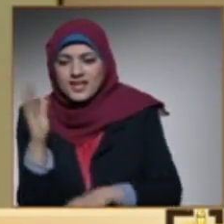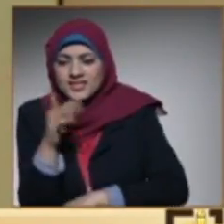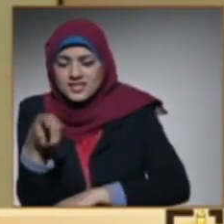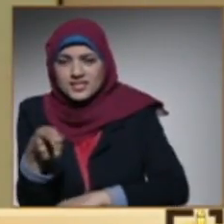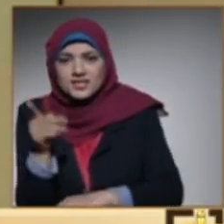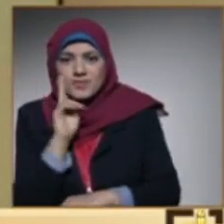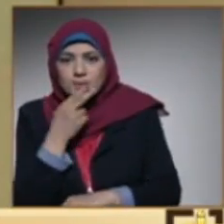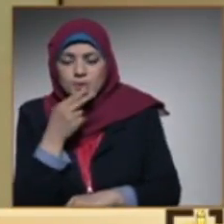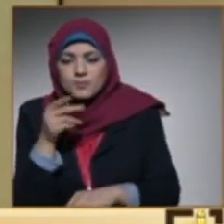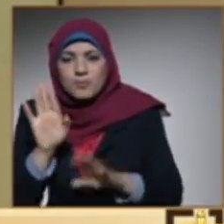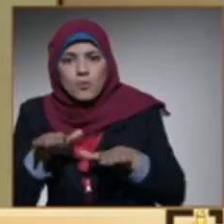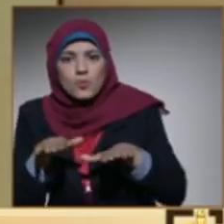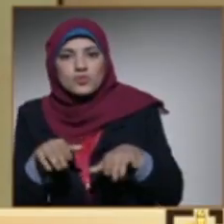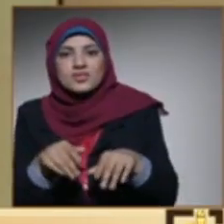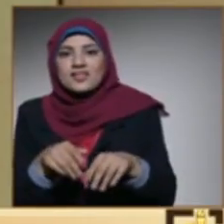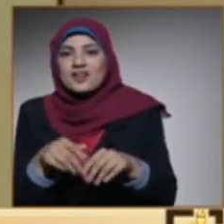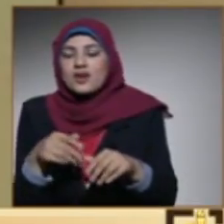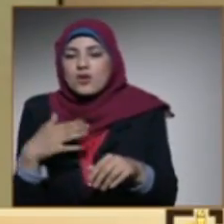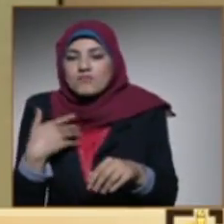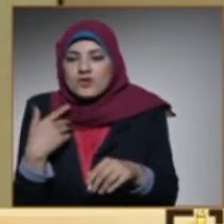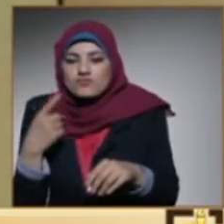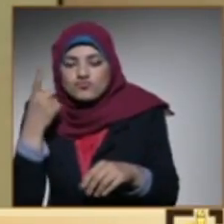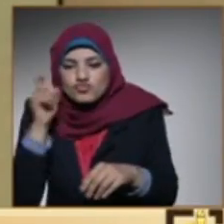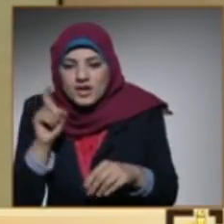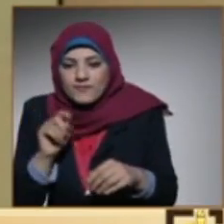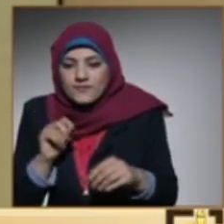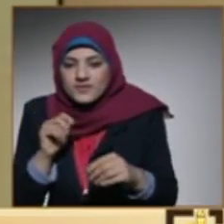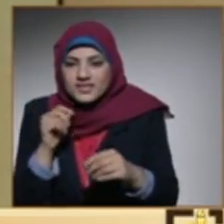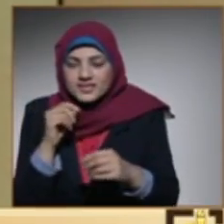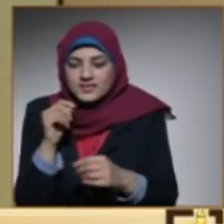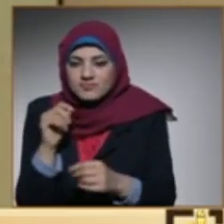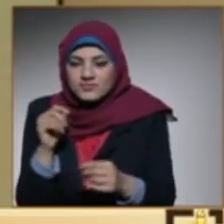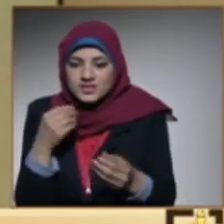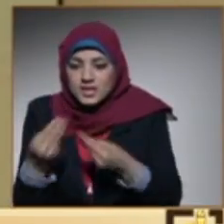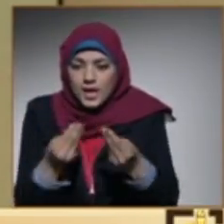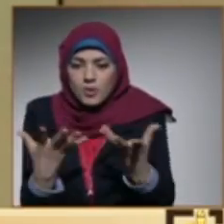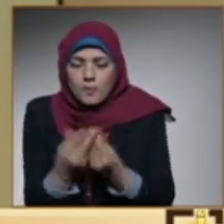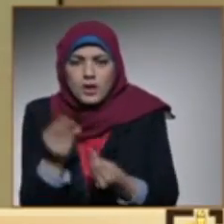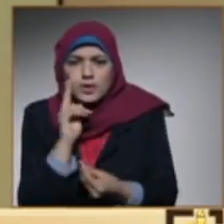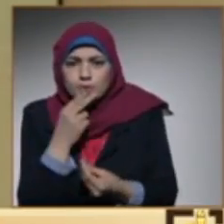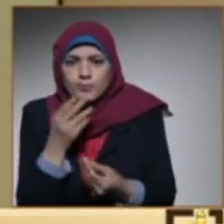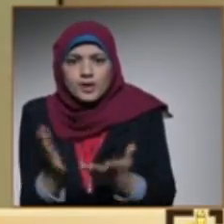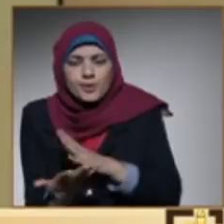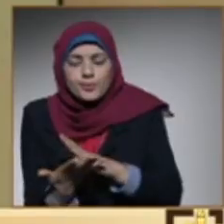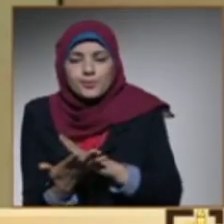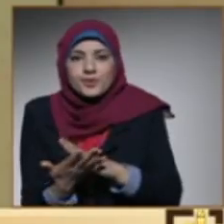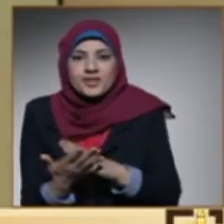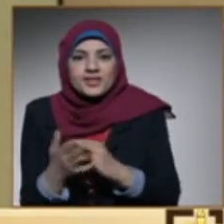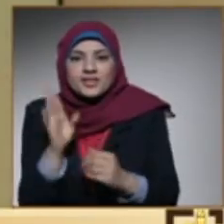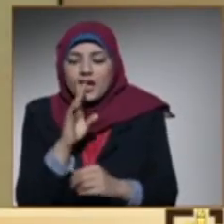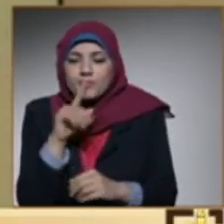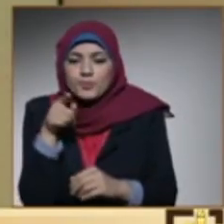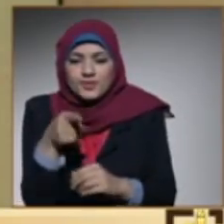فيها، انا بكلمك انت بقى منوطين بده. طب احنا عندنا في التعليم عموما الناس اللي ما بتفهمش بتروح تاخد دروس خصوصيه بره وبتروح